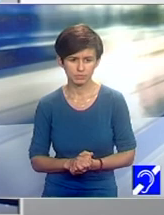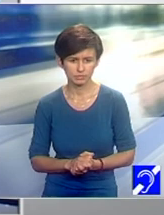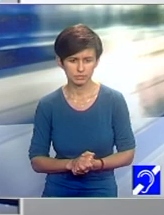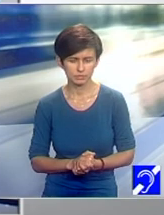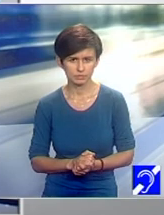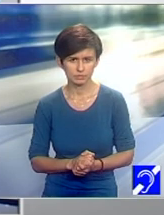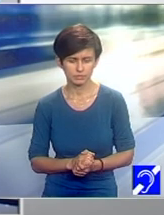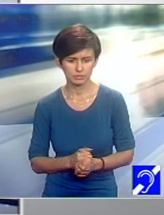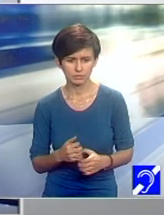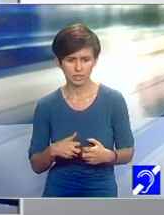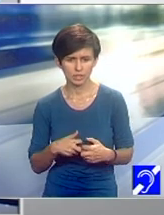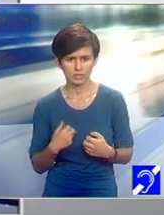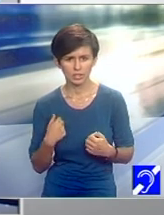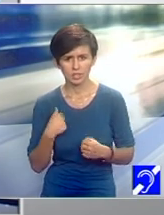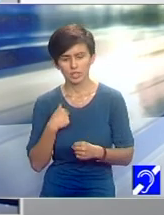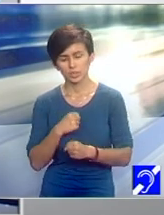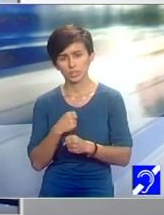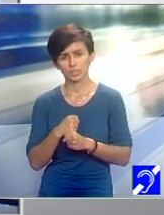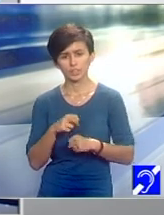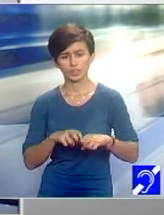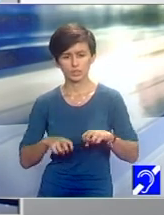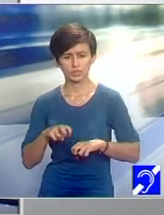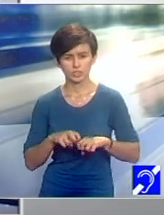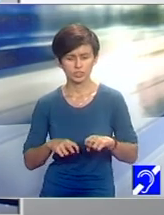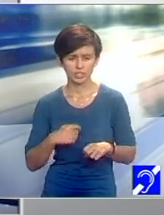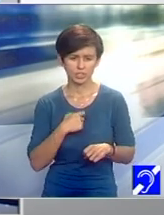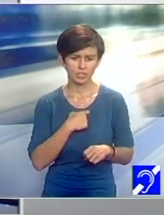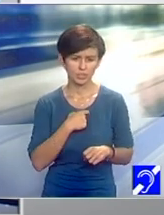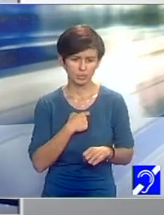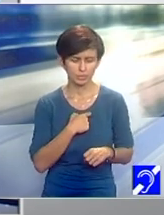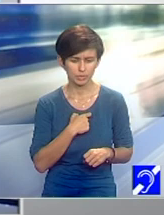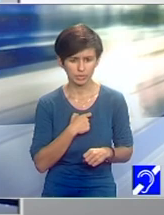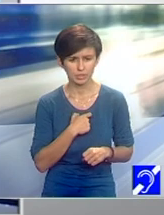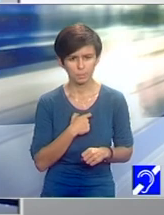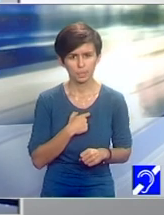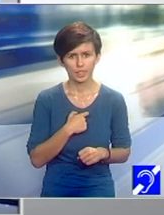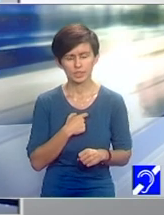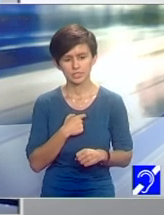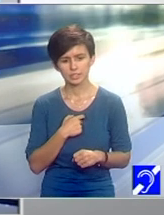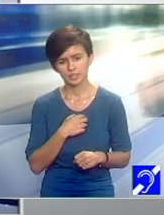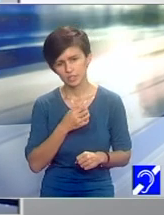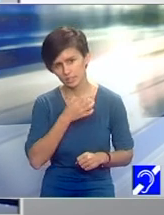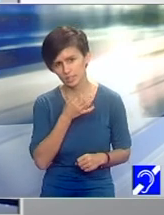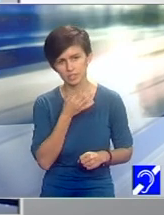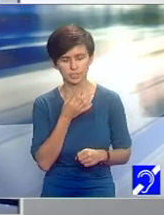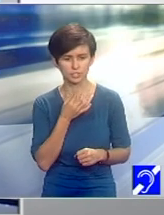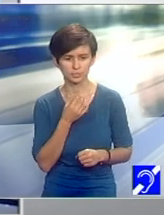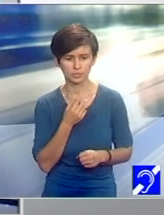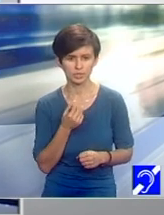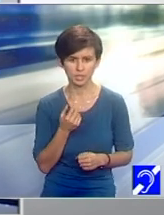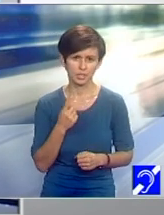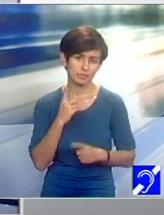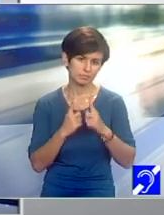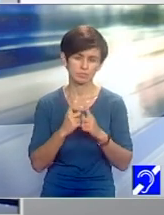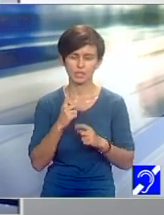Fără să fac o cercetare despre asta, pot să avansez o ipoteză în această direcție, și dacă vom face, dacă am face o